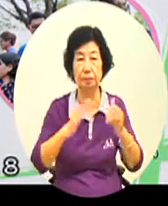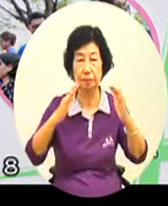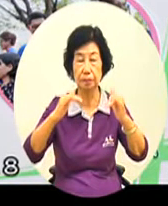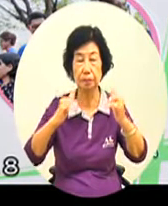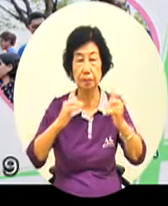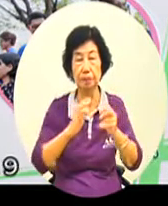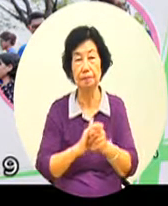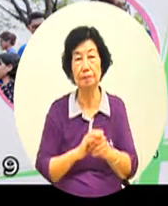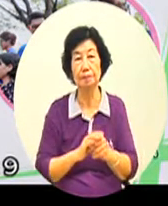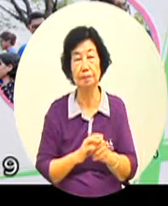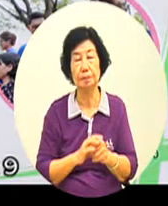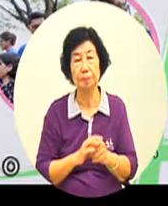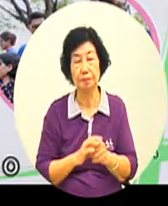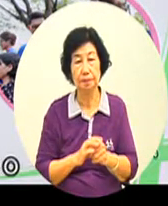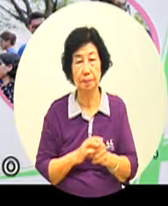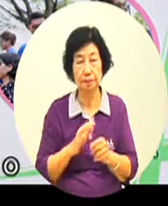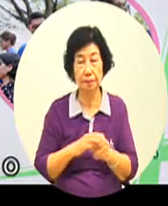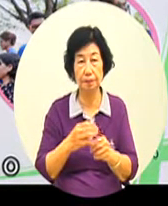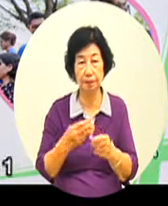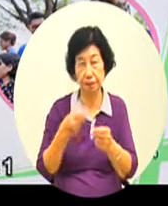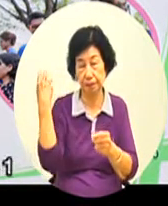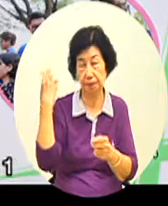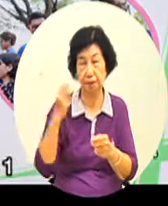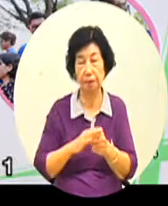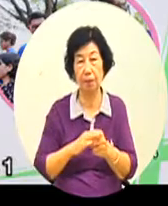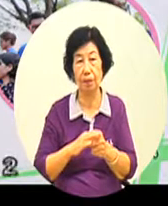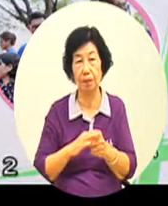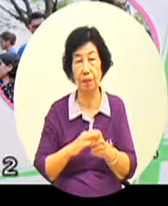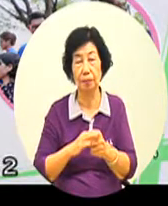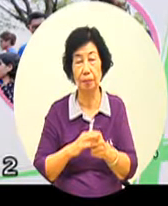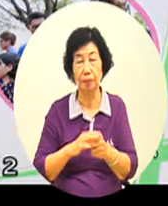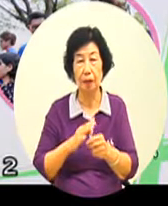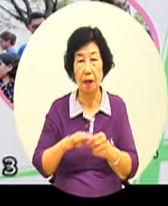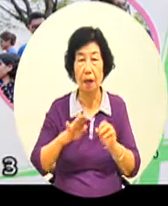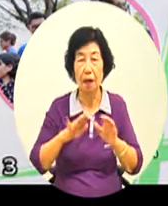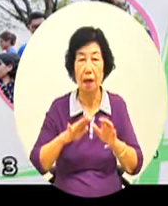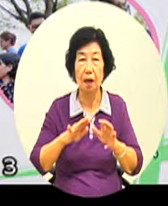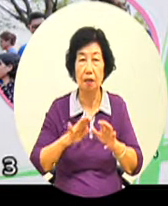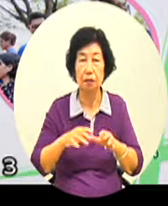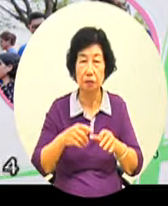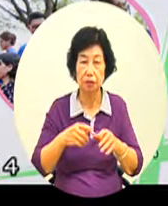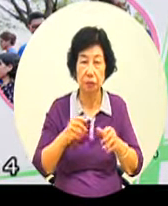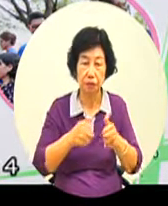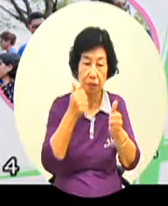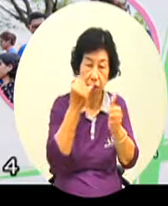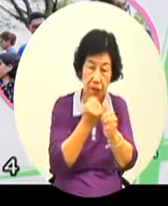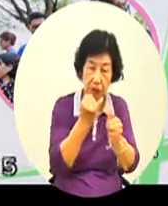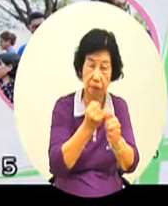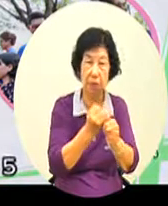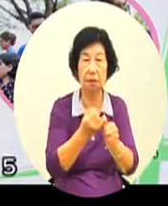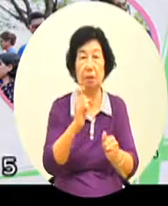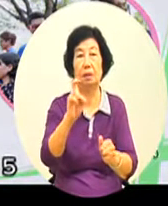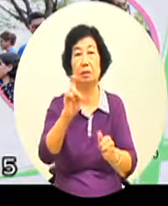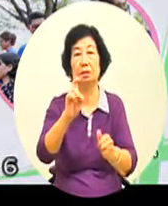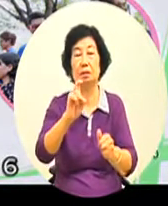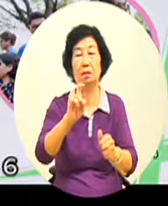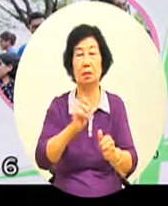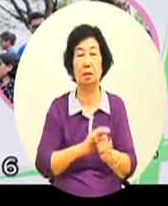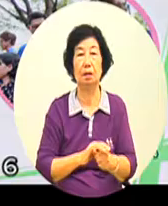突破。前三届的婚礼每一年都只有十对，那非常多想要透过这